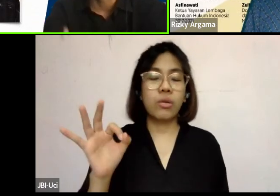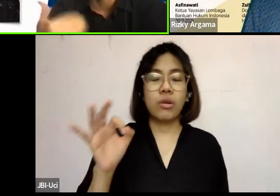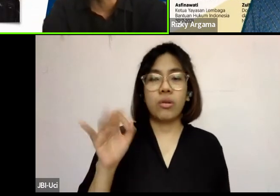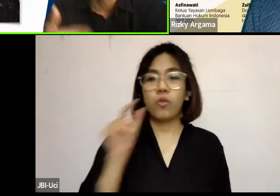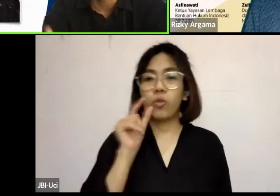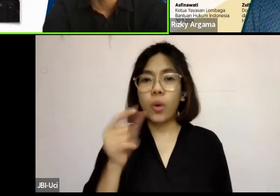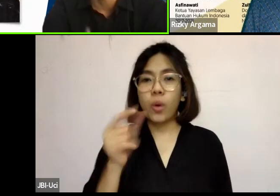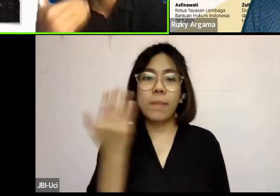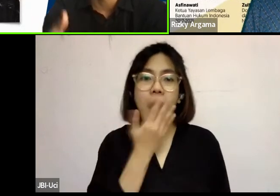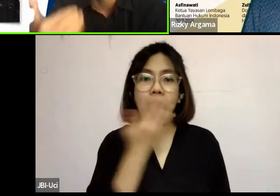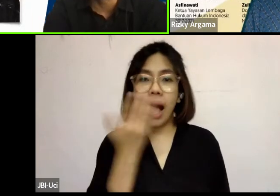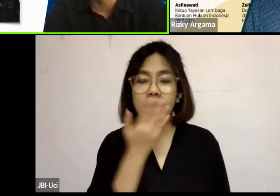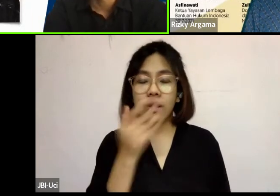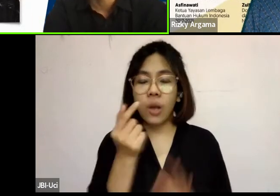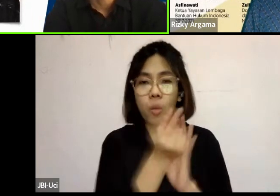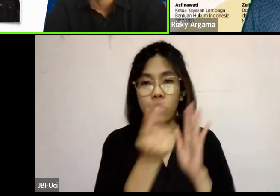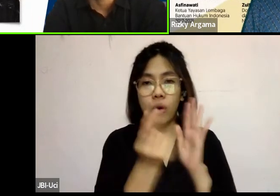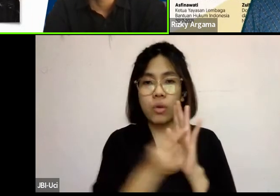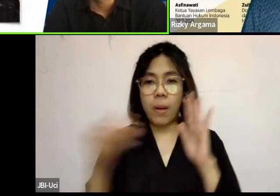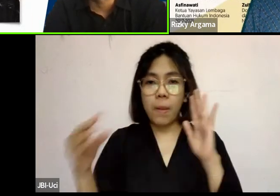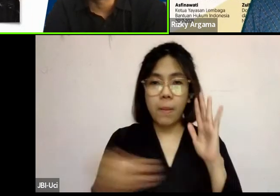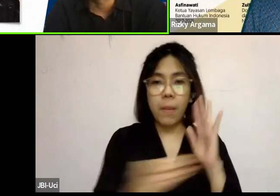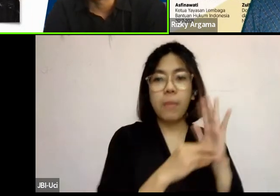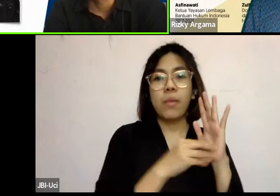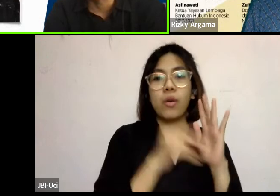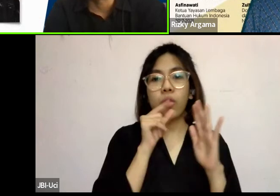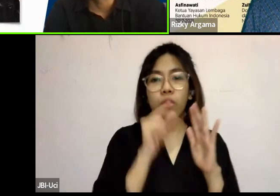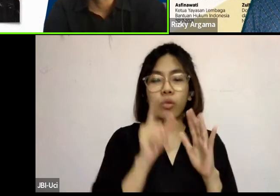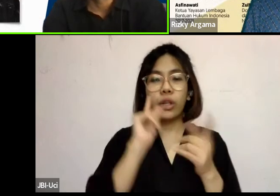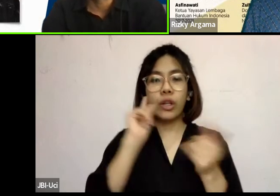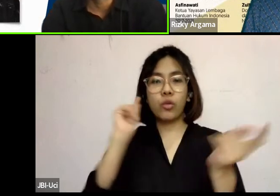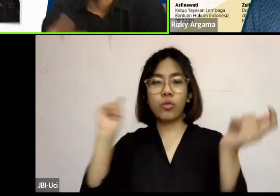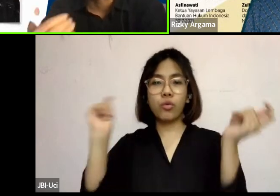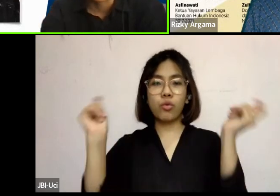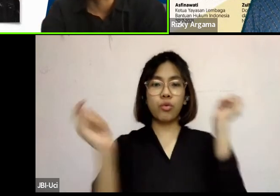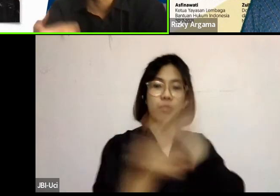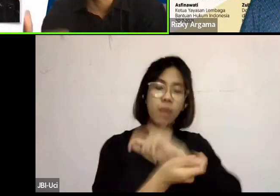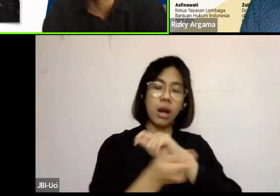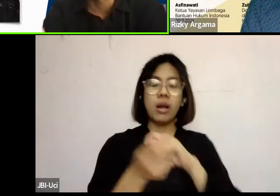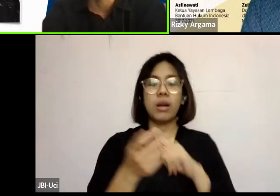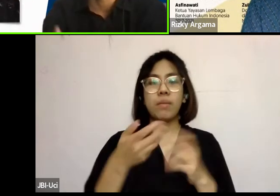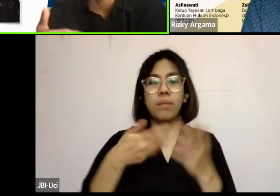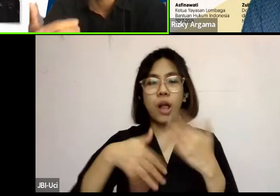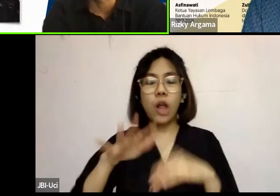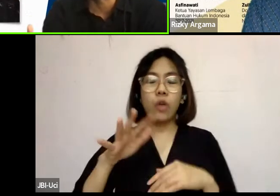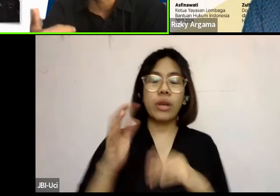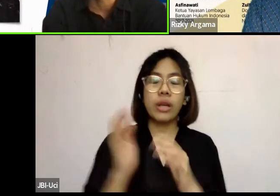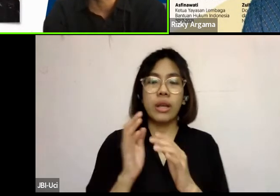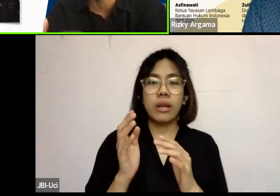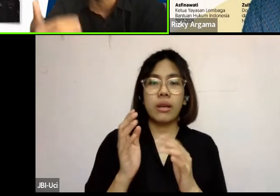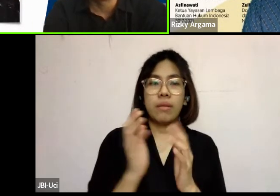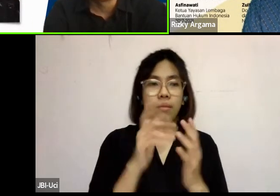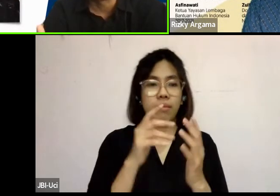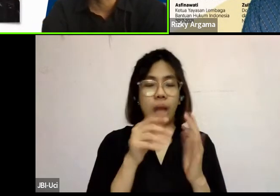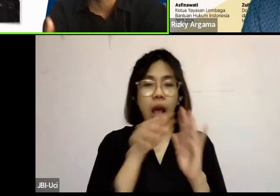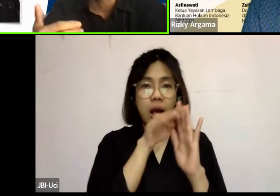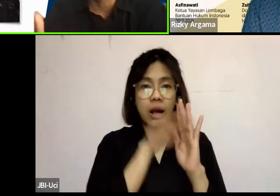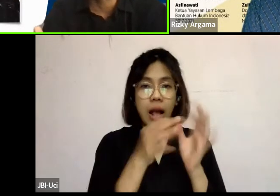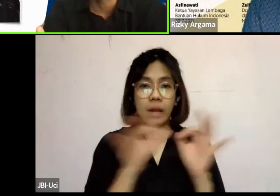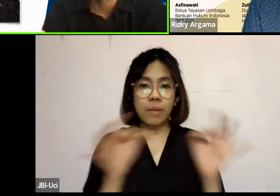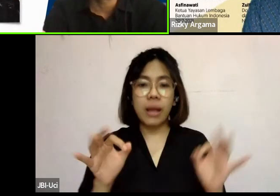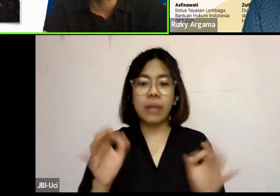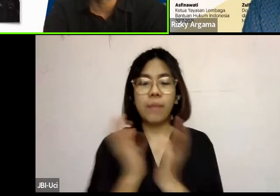perundang-undangan digunakan untuk memulai mengubah cara-cara pandang masyarak melihat negara dan bagaimana cara